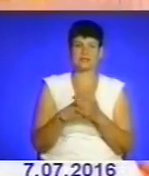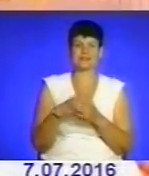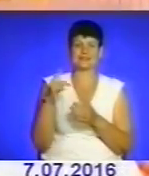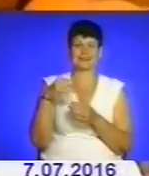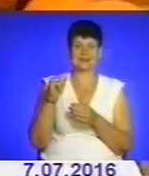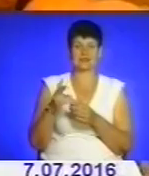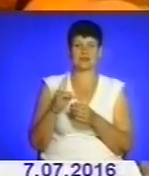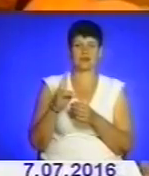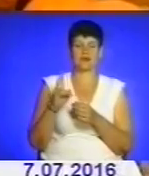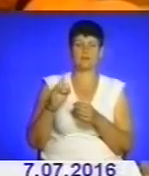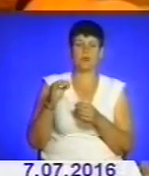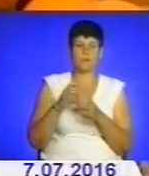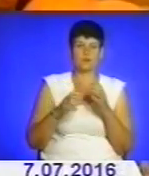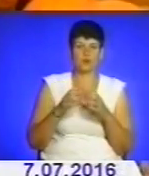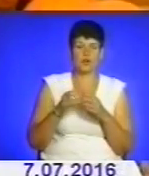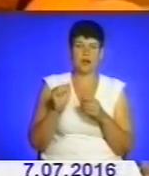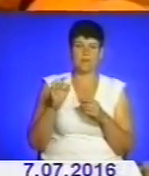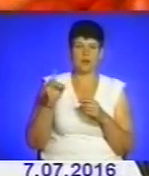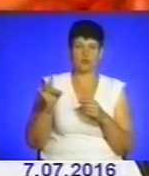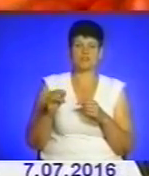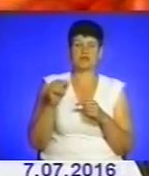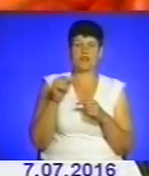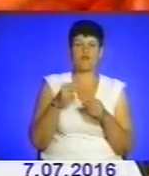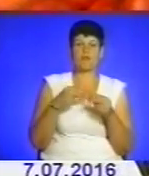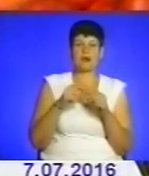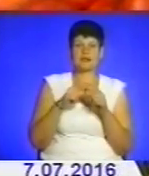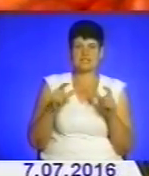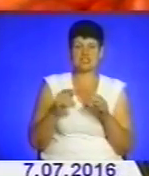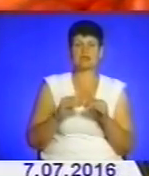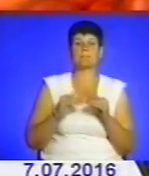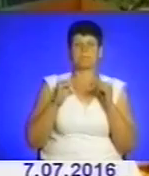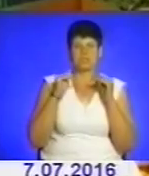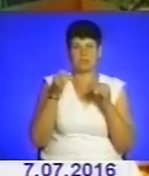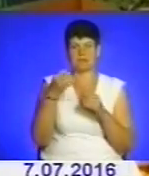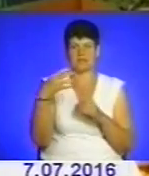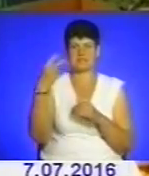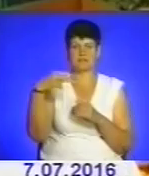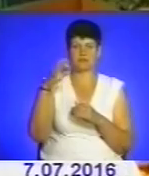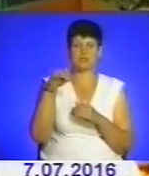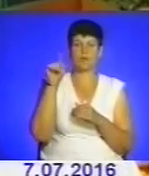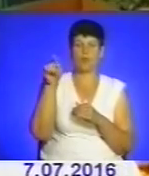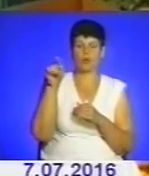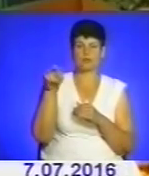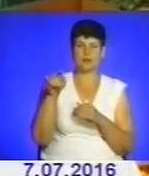абрикоси. В той же час у магазинах ціна на овочі та фрукти вища на 15-20%, оскільки